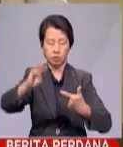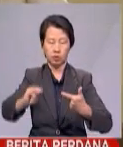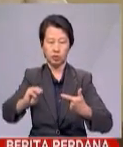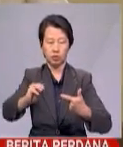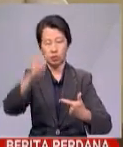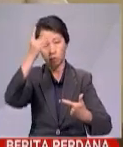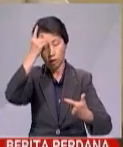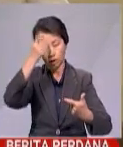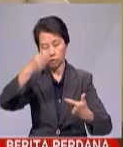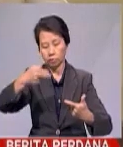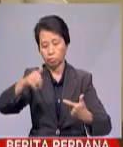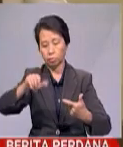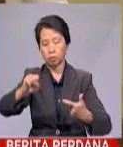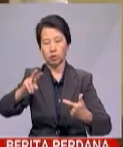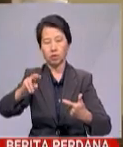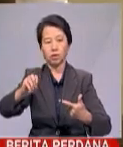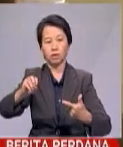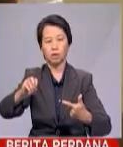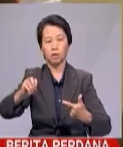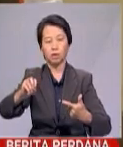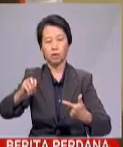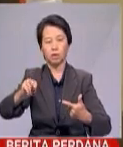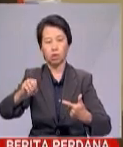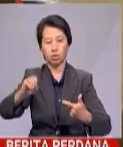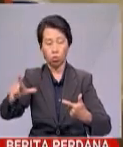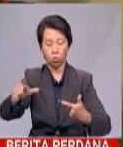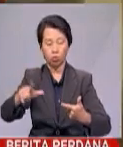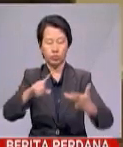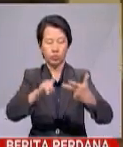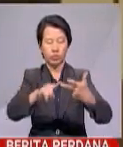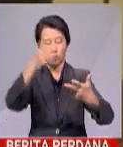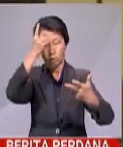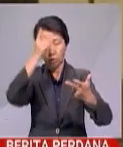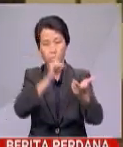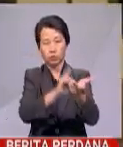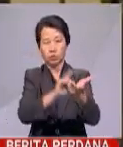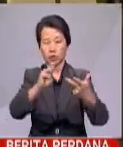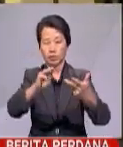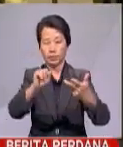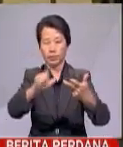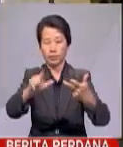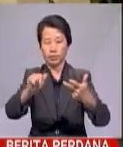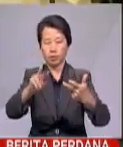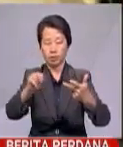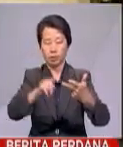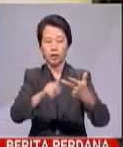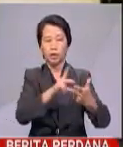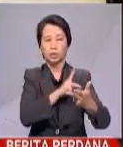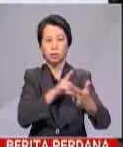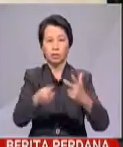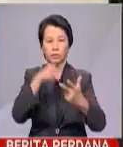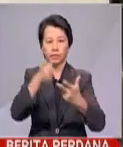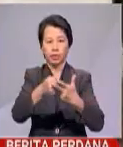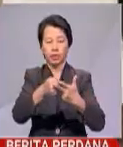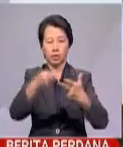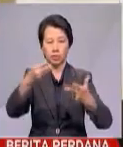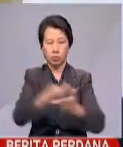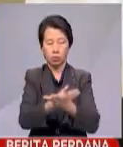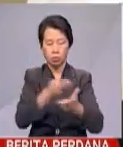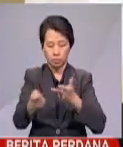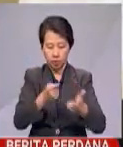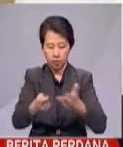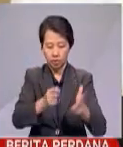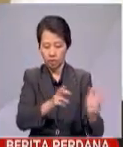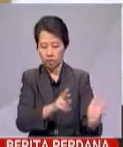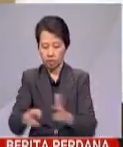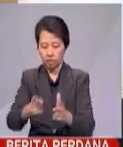Menteri Datuk Hasnul Zamzam Ahmad, diikuti dengan Datuk Dr. Mazlan Yusof yang merupakan Ketua Pengarah Unit Pemodenan, Tadbiran